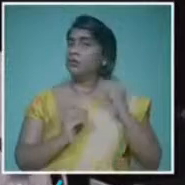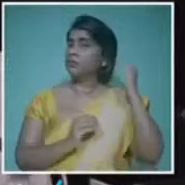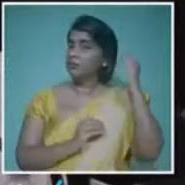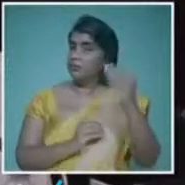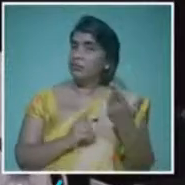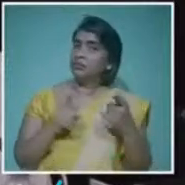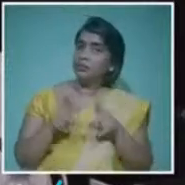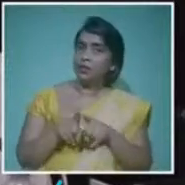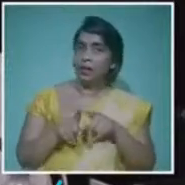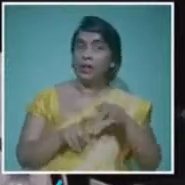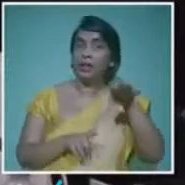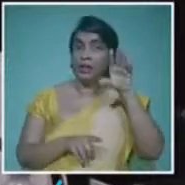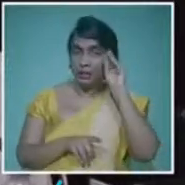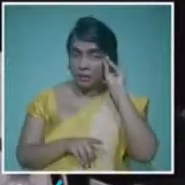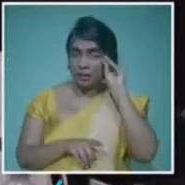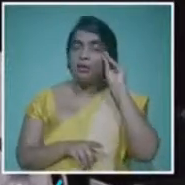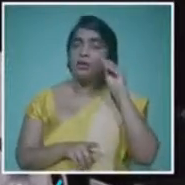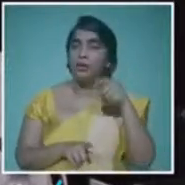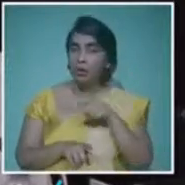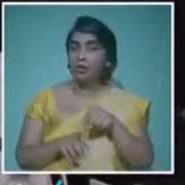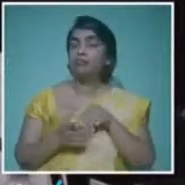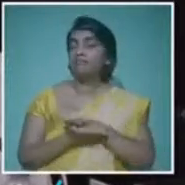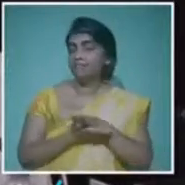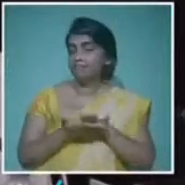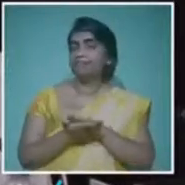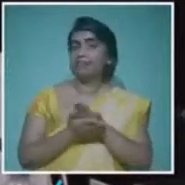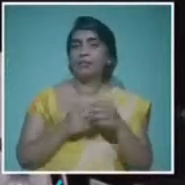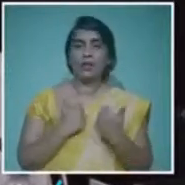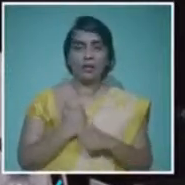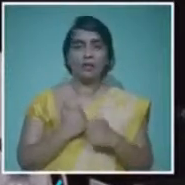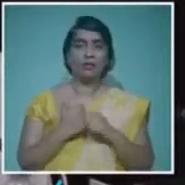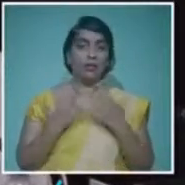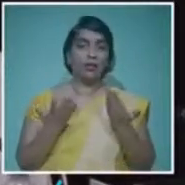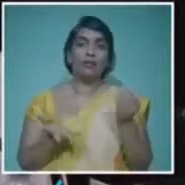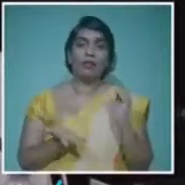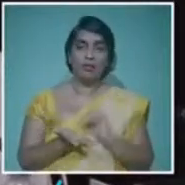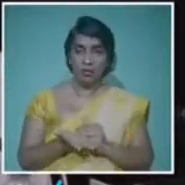අනාගතේවත් අපි මේවා තේරුම් අරගෙන මේවා හදමු. නැත්නම් අපිට තවත් මේවා වරදී